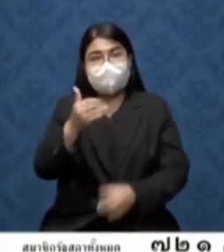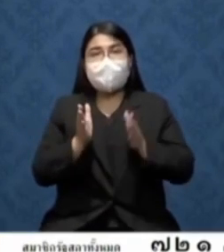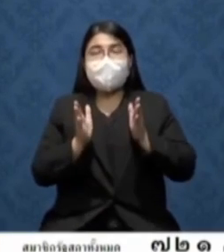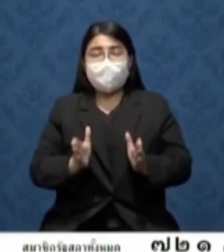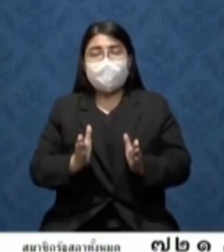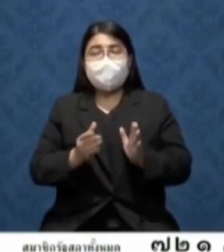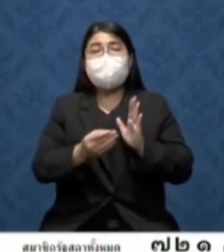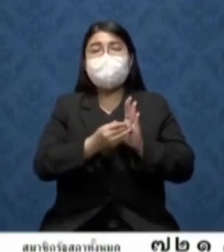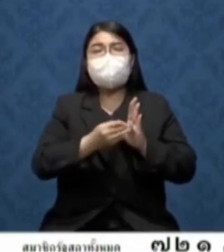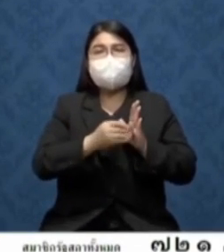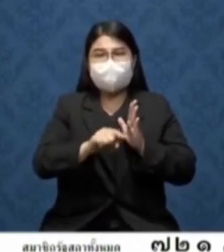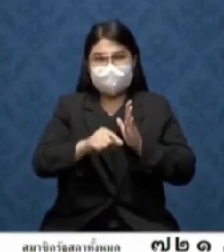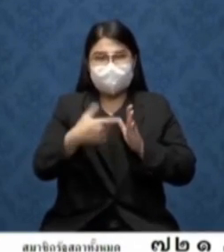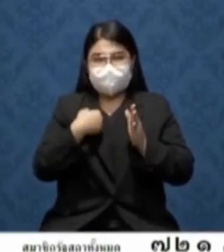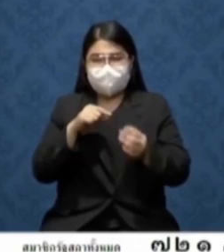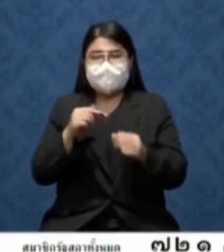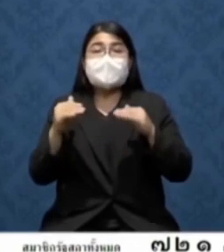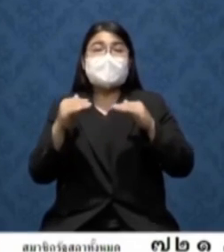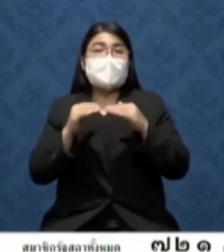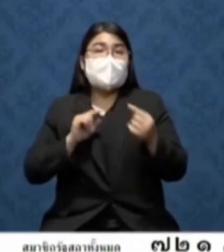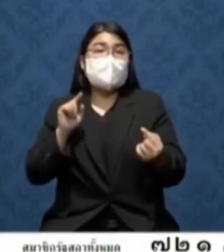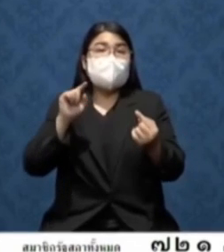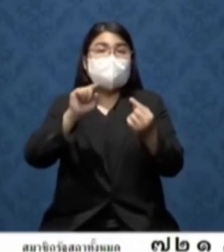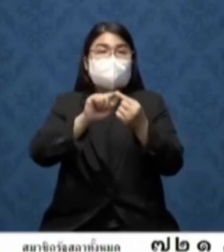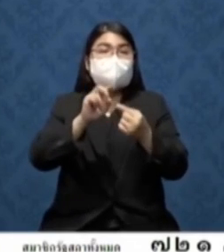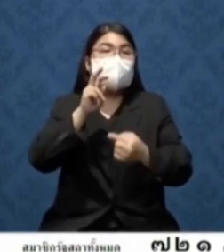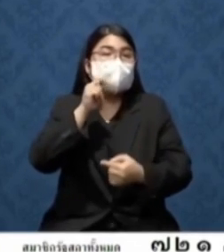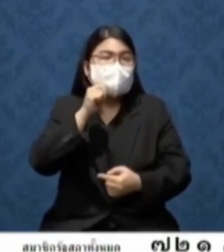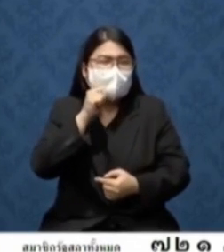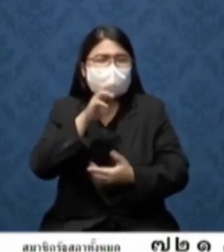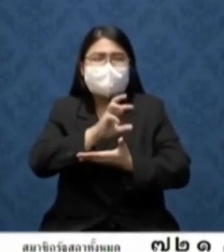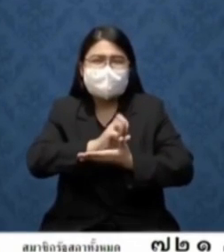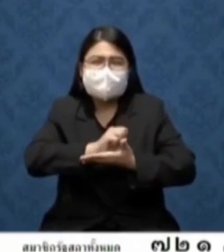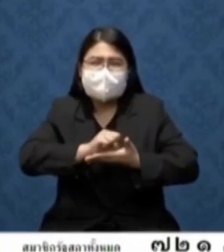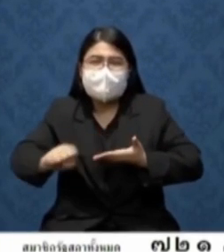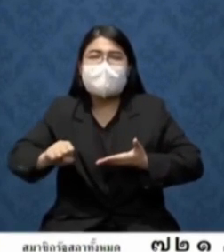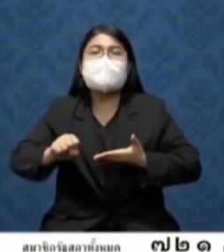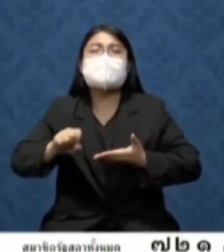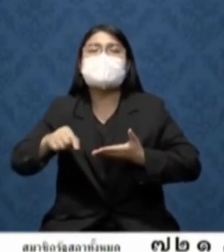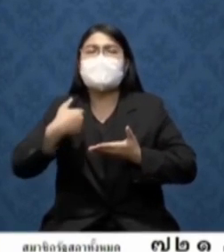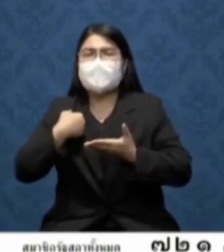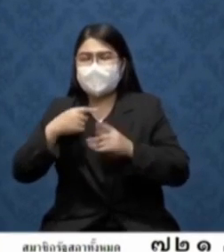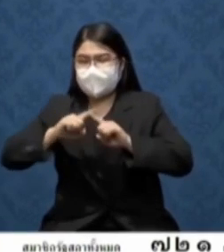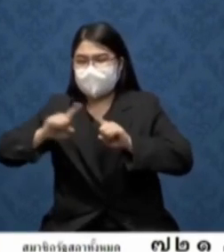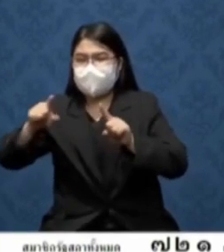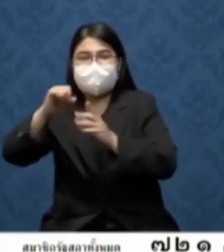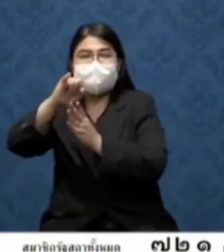สิทธิ์ในการเข้าถึงน้ำประปาที่สะอาดมากกว่าคนต่างจังหวัด